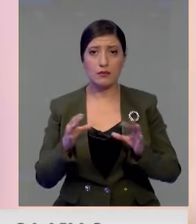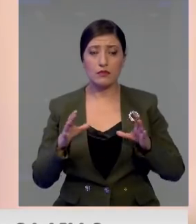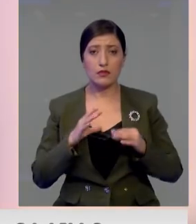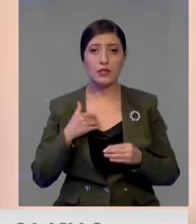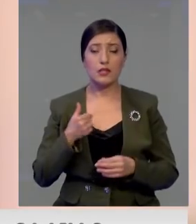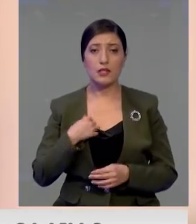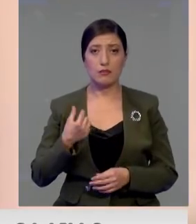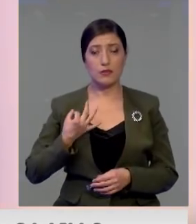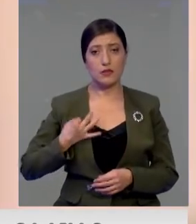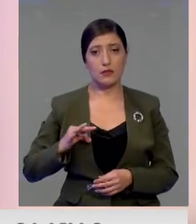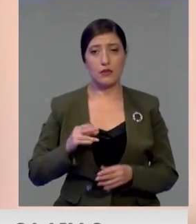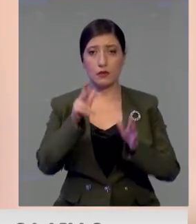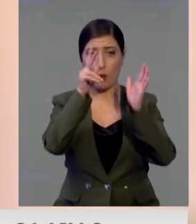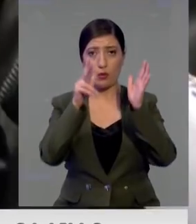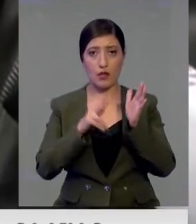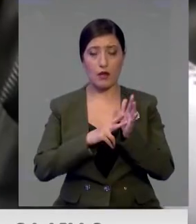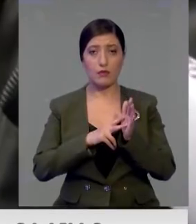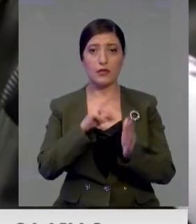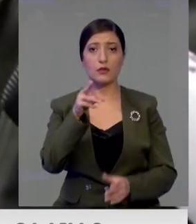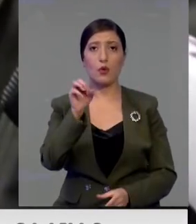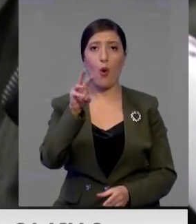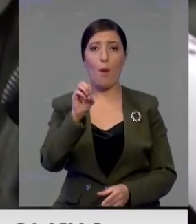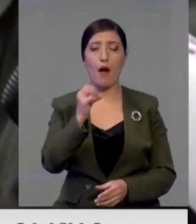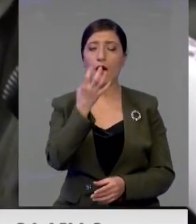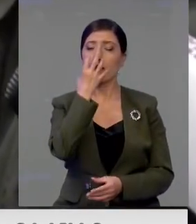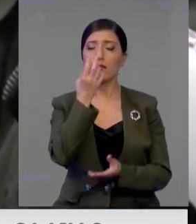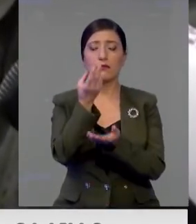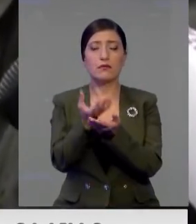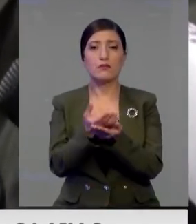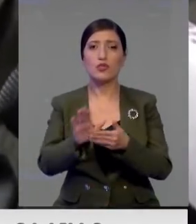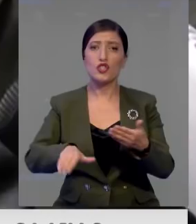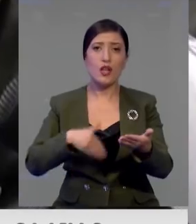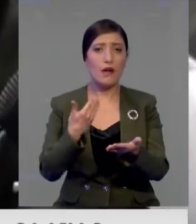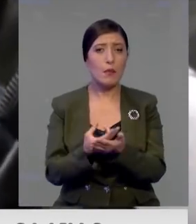կոմայի մեջ է։ 8 ամիս, ինչի ոստիկան չկա։